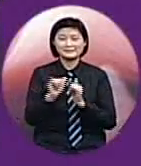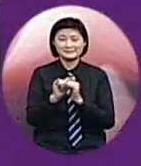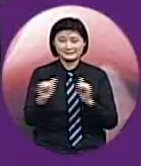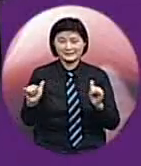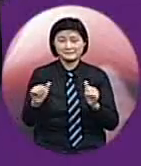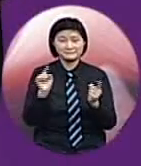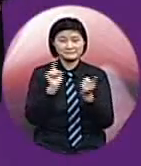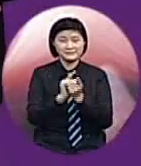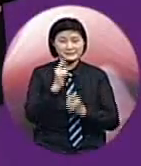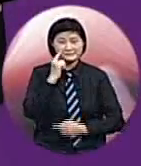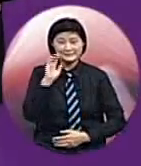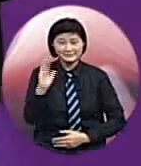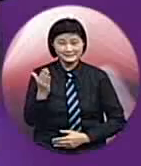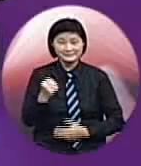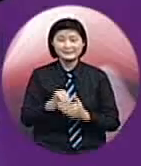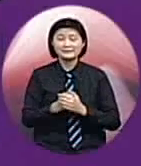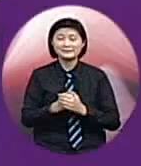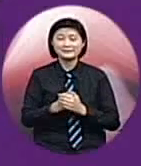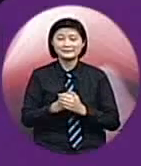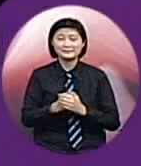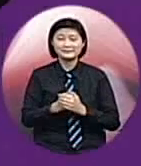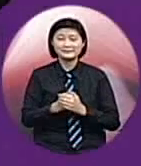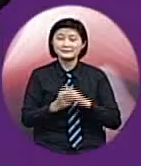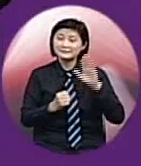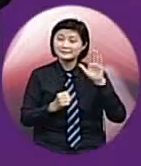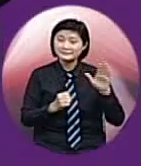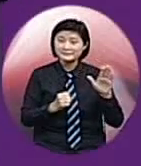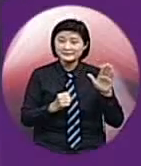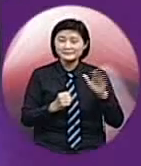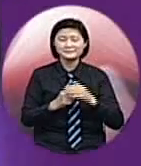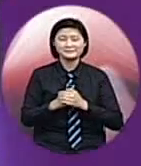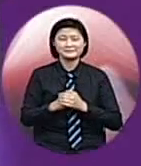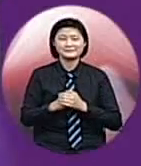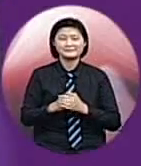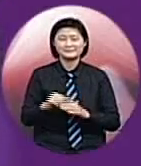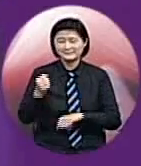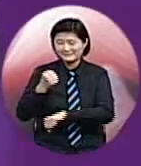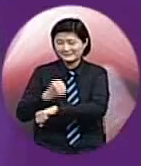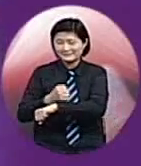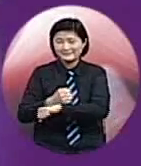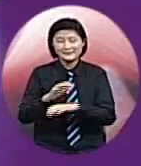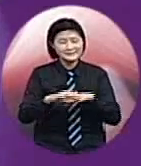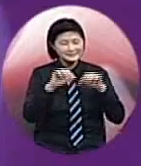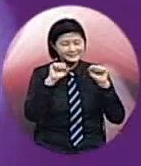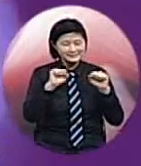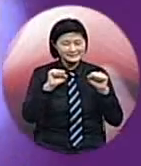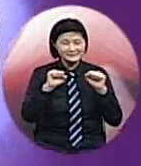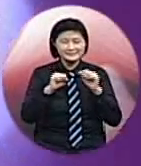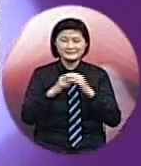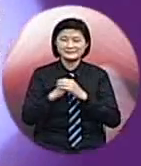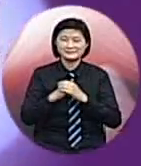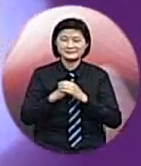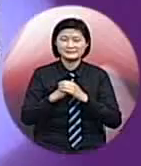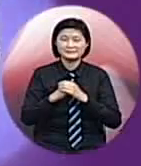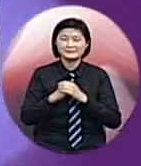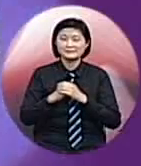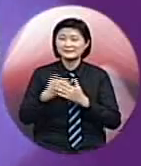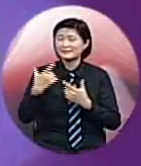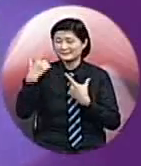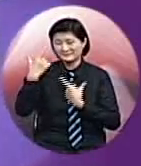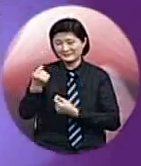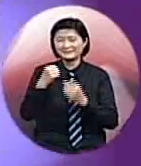예. 만나봐야 그렇죠. 되는데요. 어디로 불러오시죠. 가시죠? 불러오시죠. 네. 여보세요? 네, 수고하십니다. 안녕하세요. 네, 이하동문.